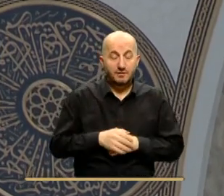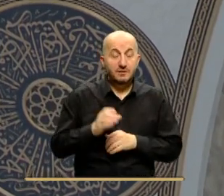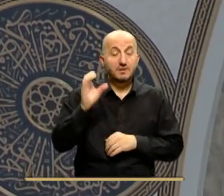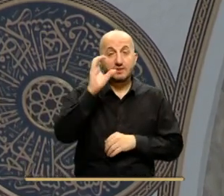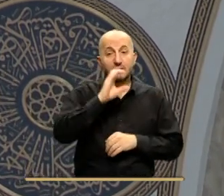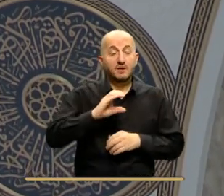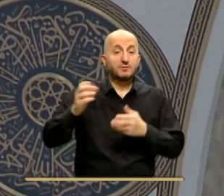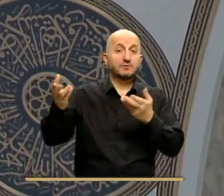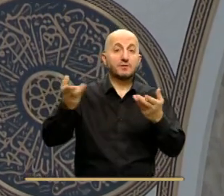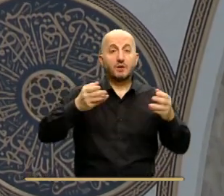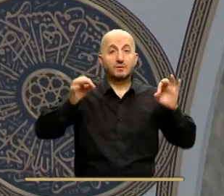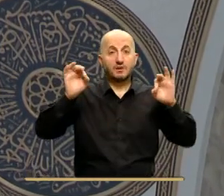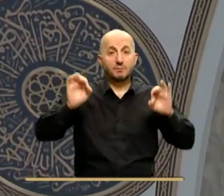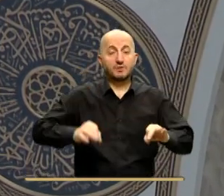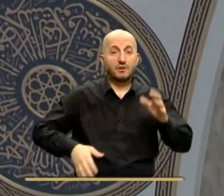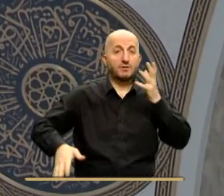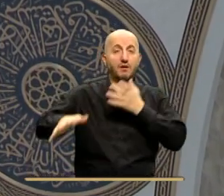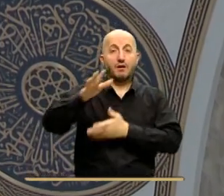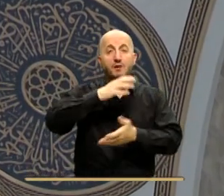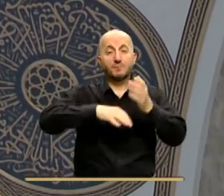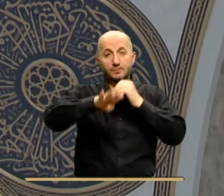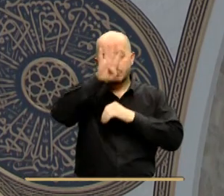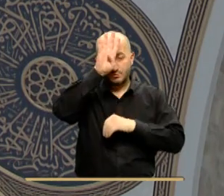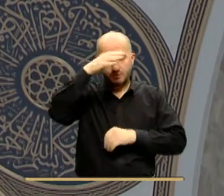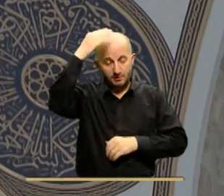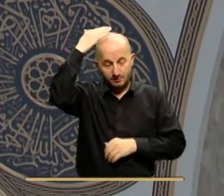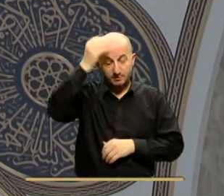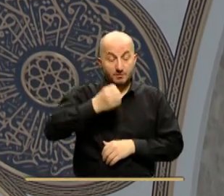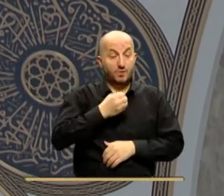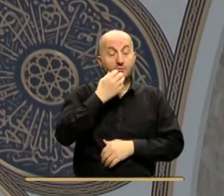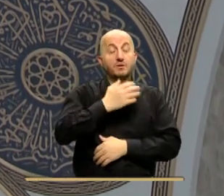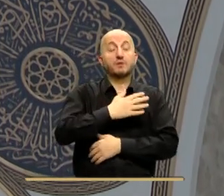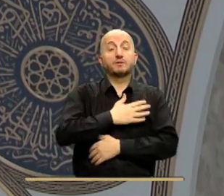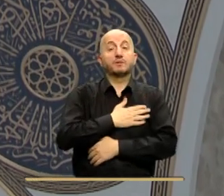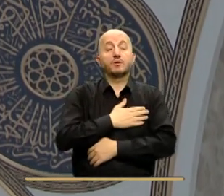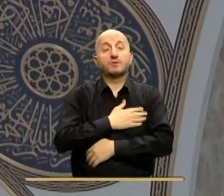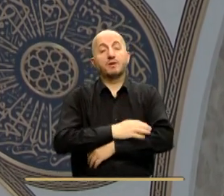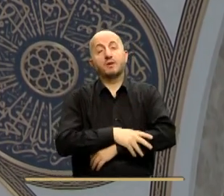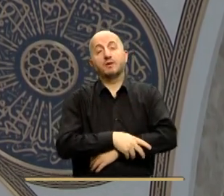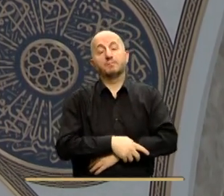İslam'ı davete başlayan alemlerin sultanı Hazreti Muhammed aleyhissalatu vesselam